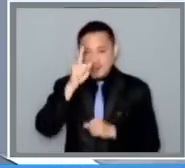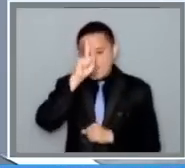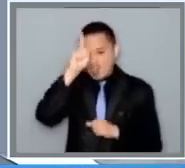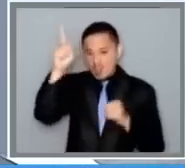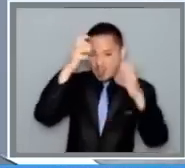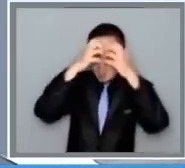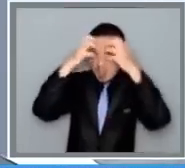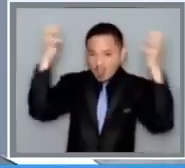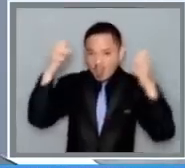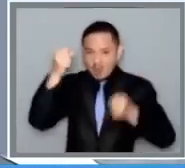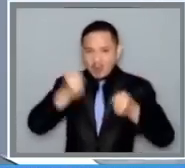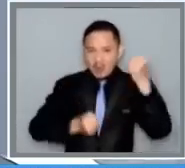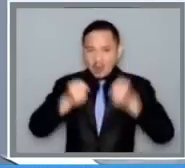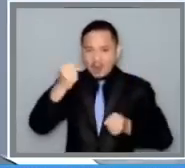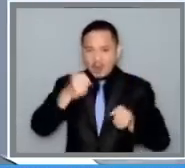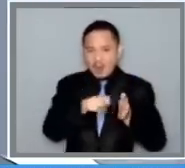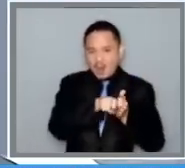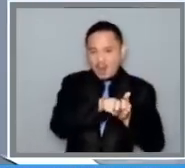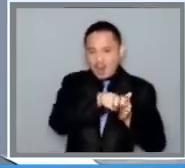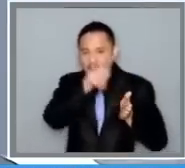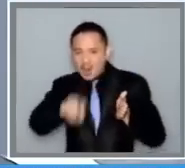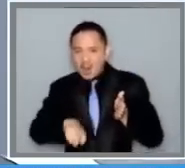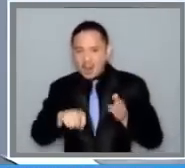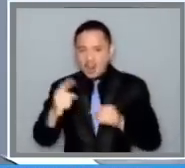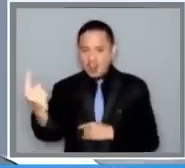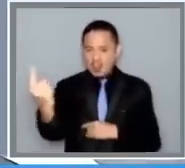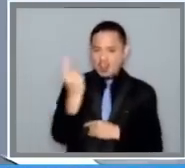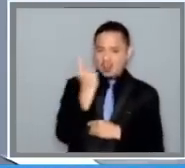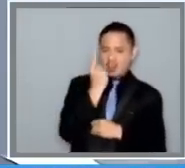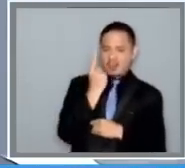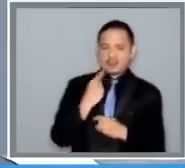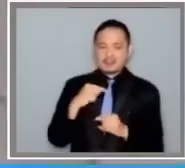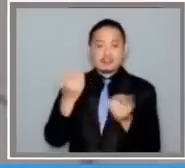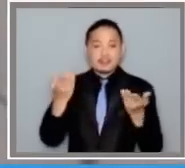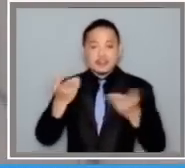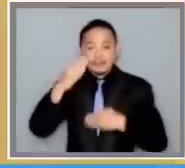matapos pumabusinahan sa Cavite. Balitang hatid ni June Veneracion.